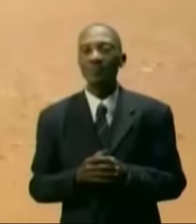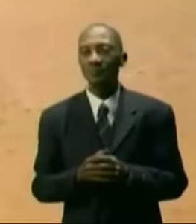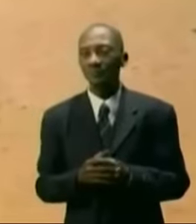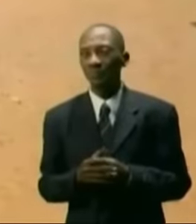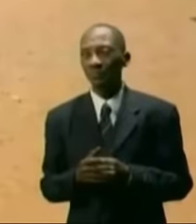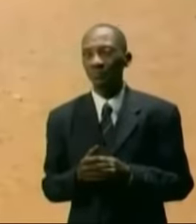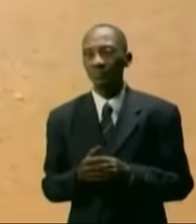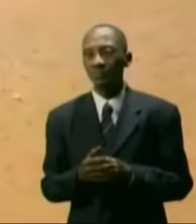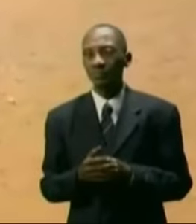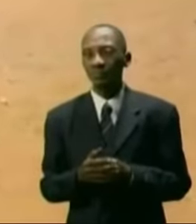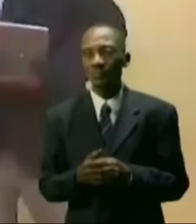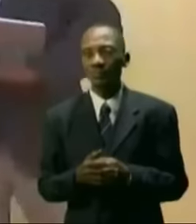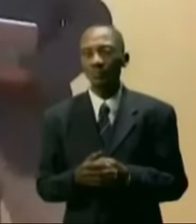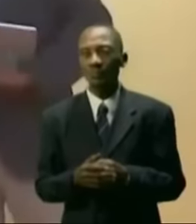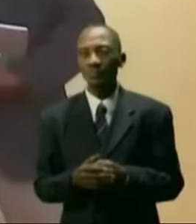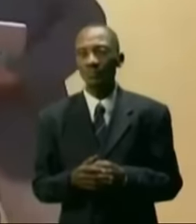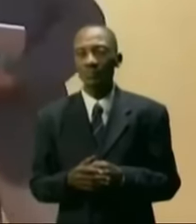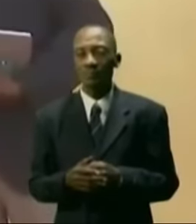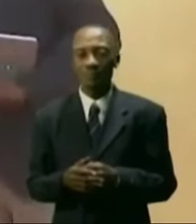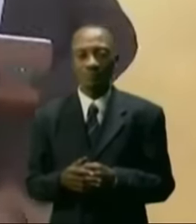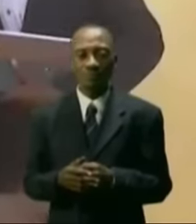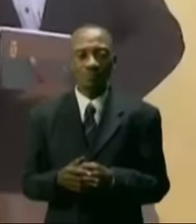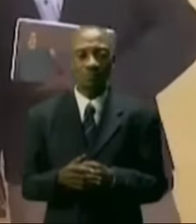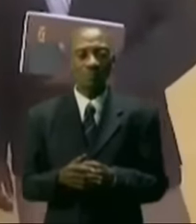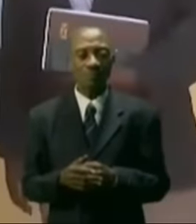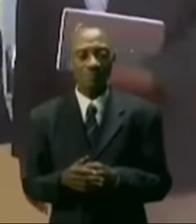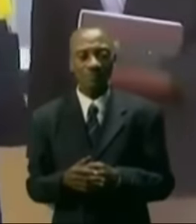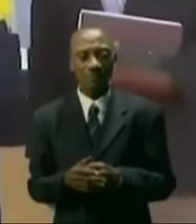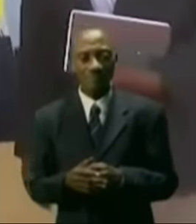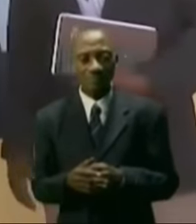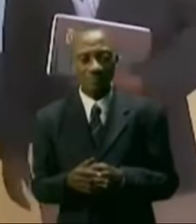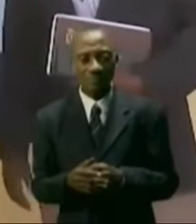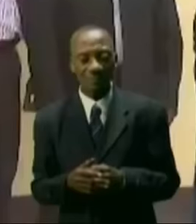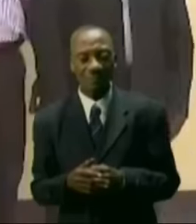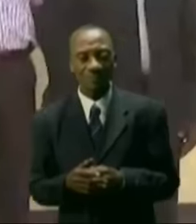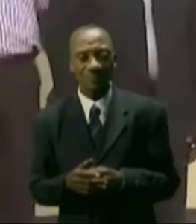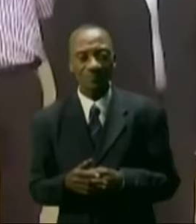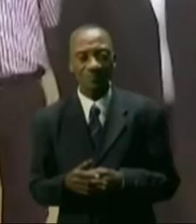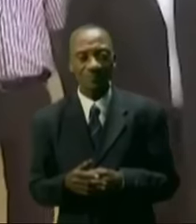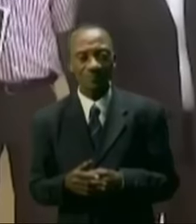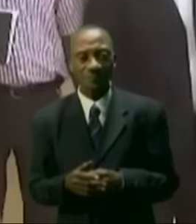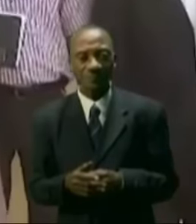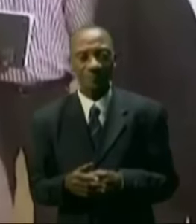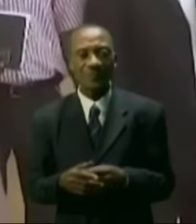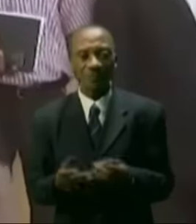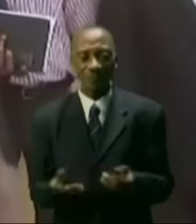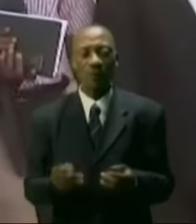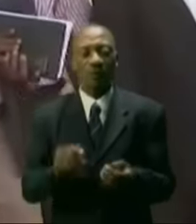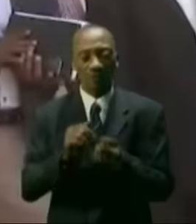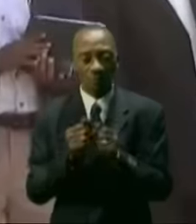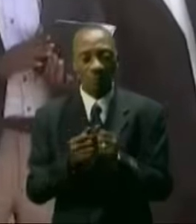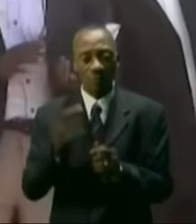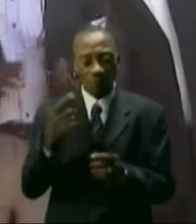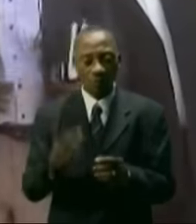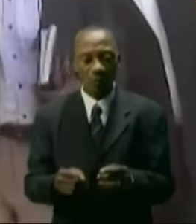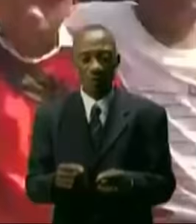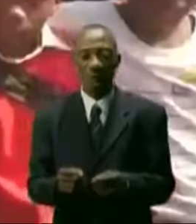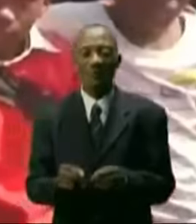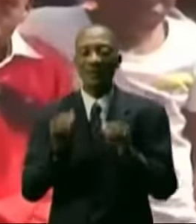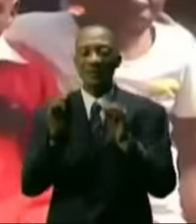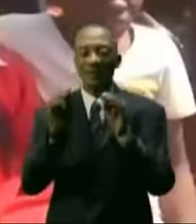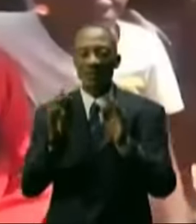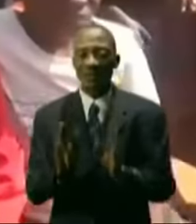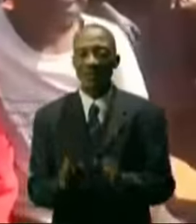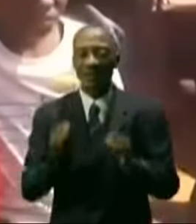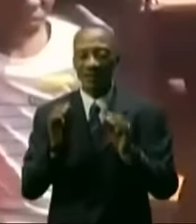d'Elikasi accompagne la vision du chef de l'État, Félix Antoine Tshisekedi Tshilombo, dans la gratuité de l'enseignement de base. Henri Mungomba Tamba